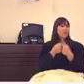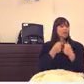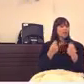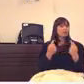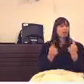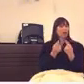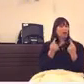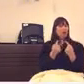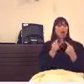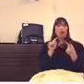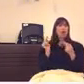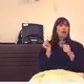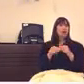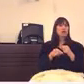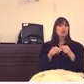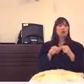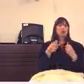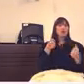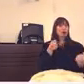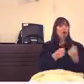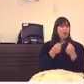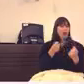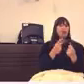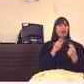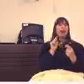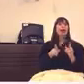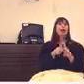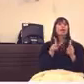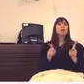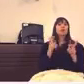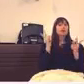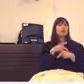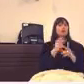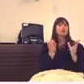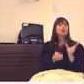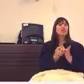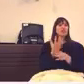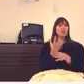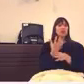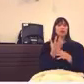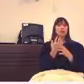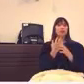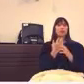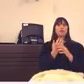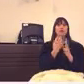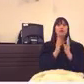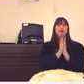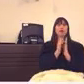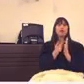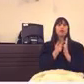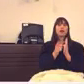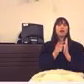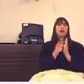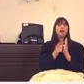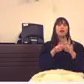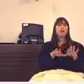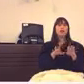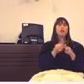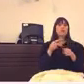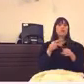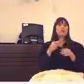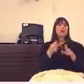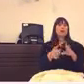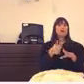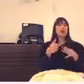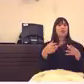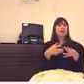להגיע למעלומות, אלא להגיע לפתרונות מוסכמים ויצירתיים. ביקשתי מהם שישבו עם פנינה, מנהלת אגף הנכסים,